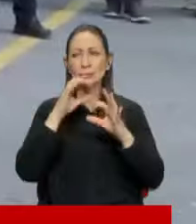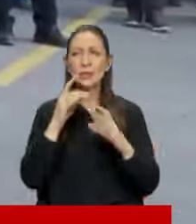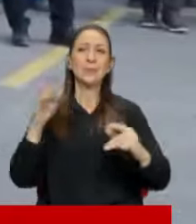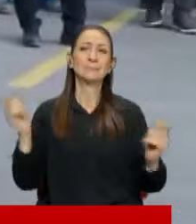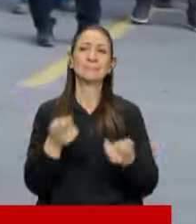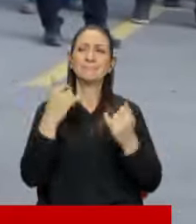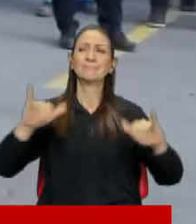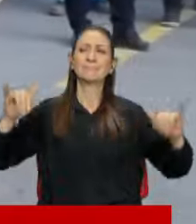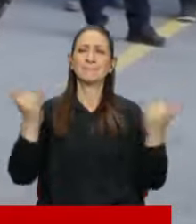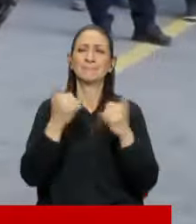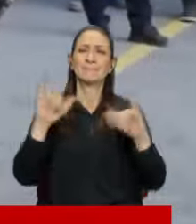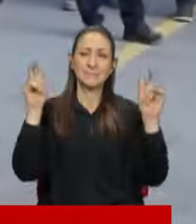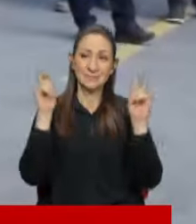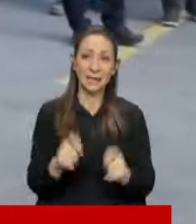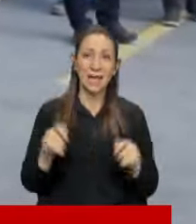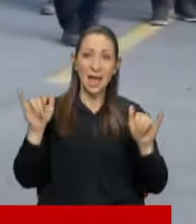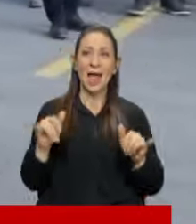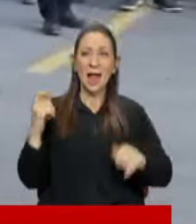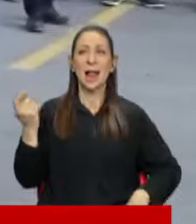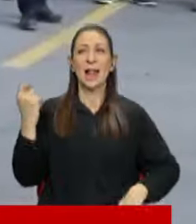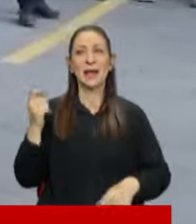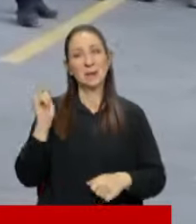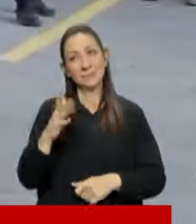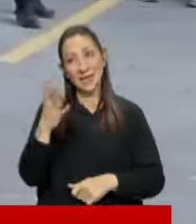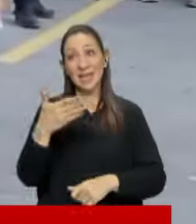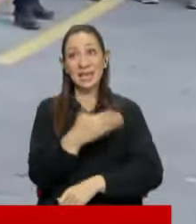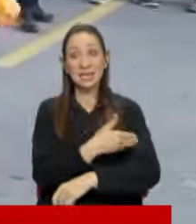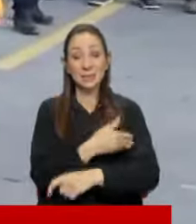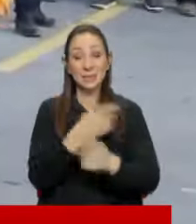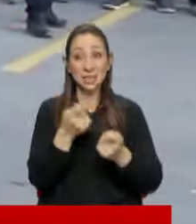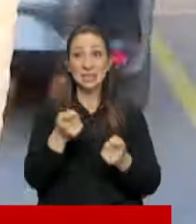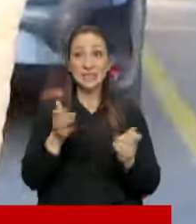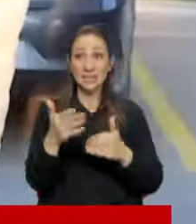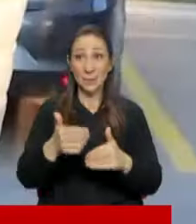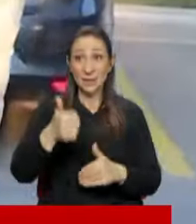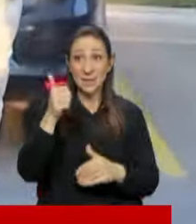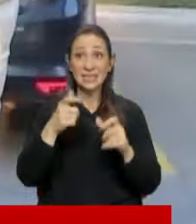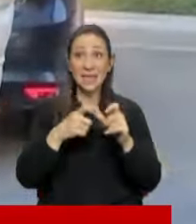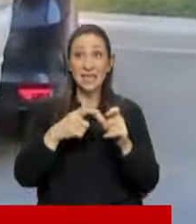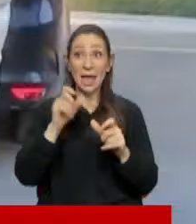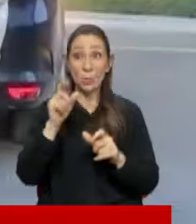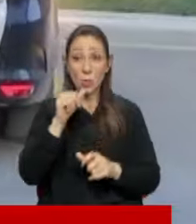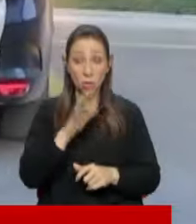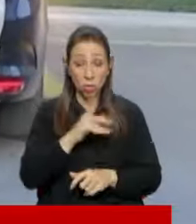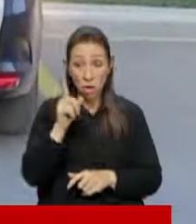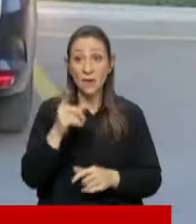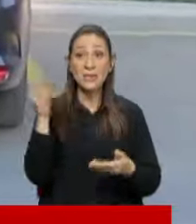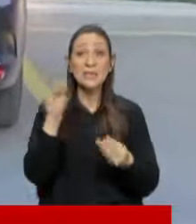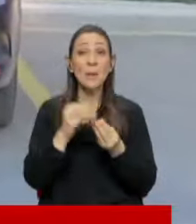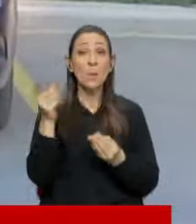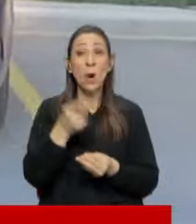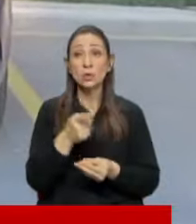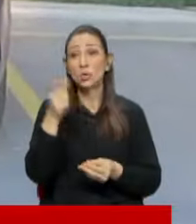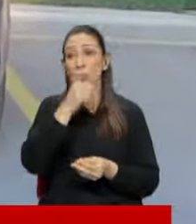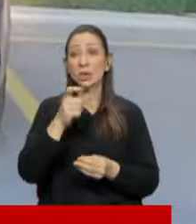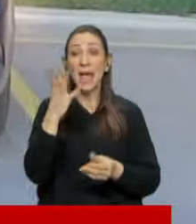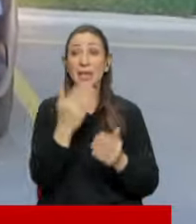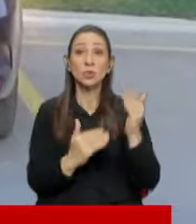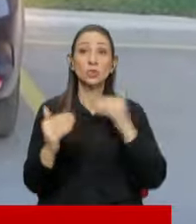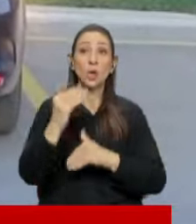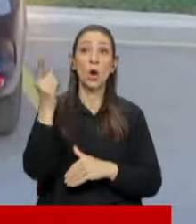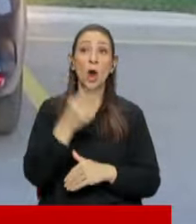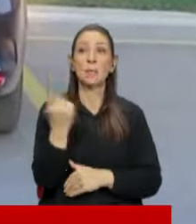eşliğinde dakikalarca oynadılar, halay çektiler. Hizmet İş Sendikası Başkanı Seydi Eyüpoğlu, verilen zam oranının Türkiye'deki en